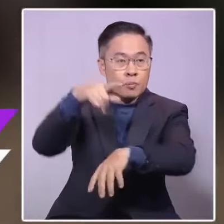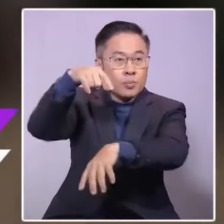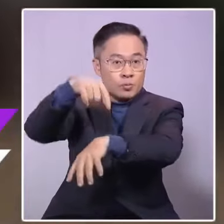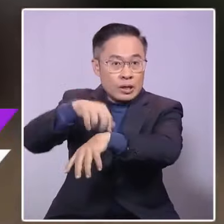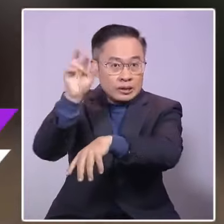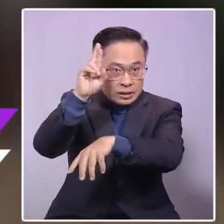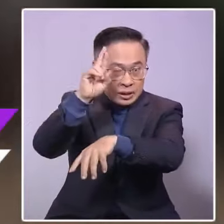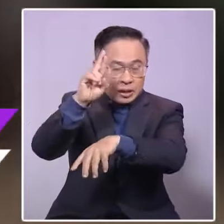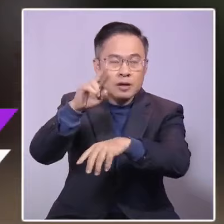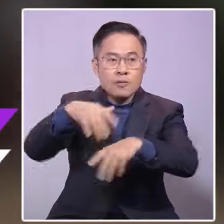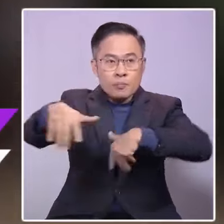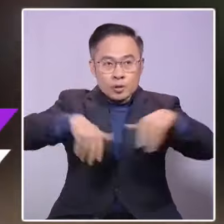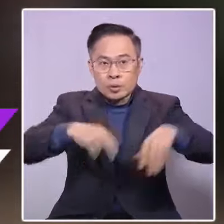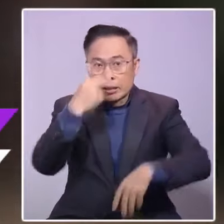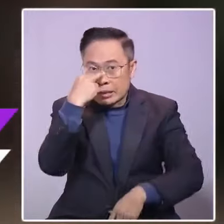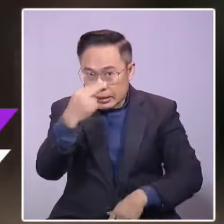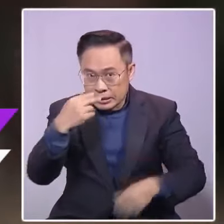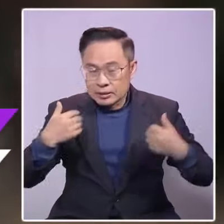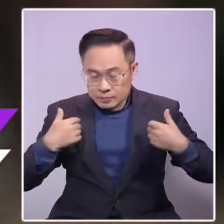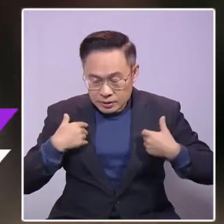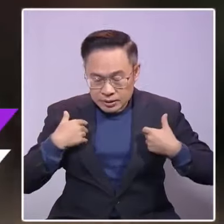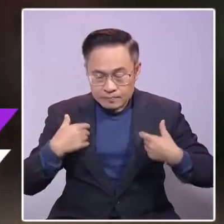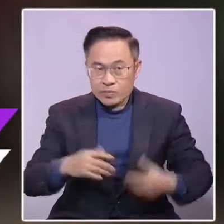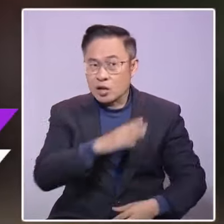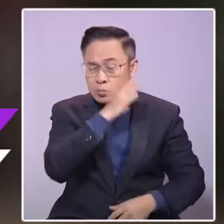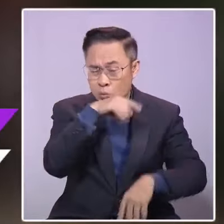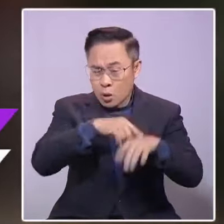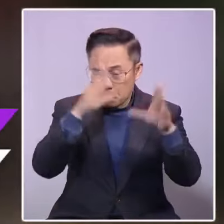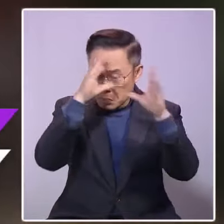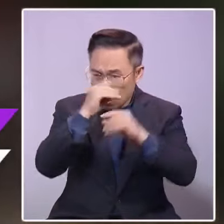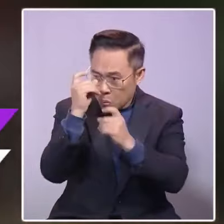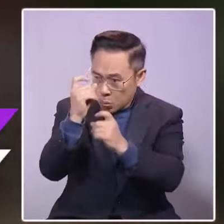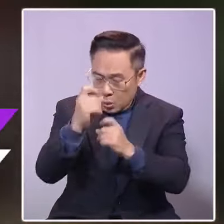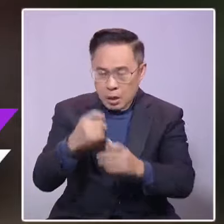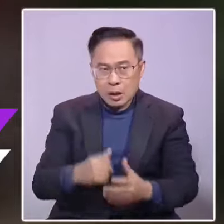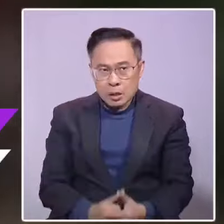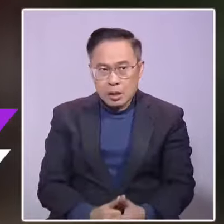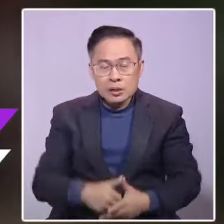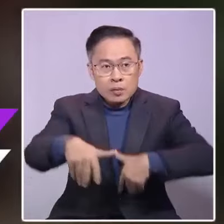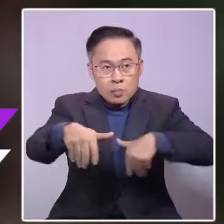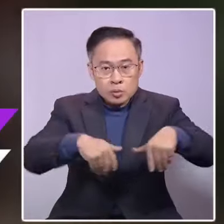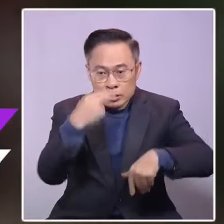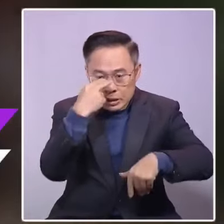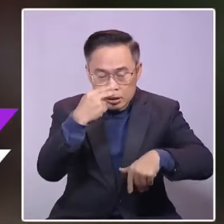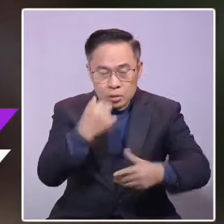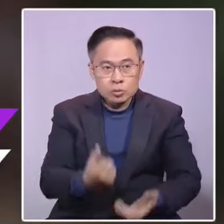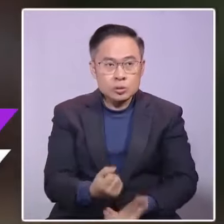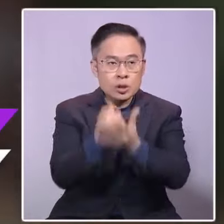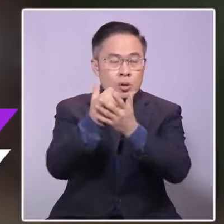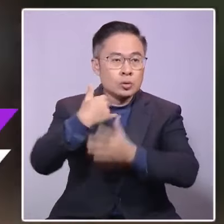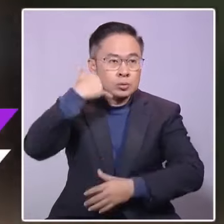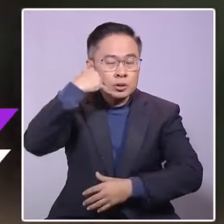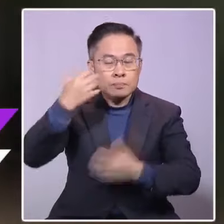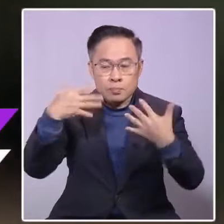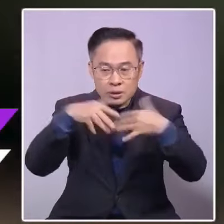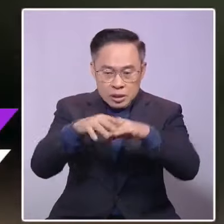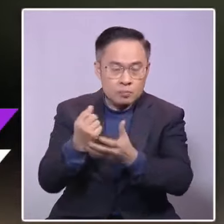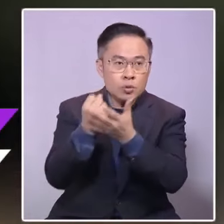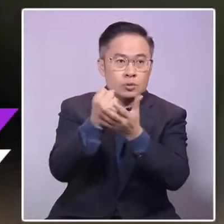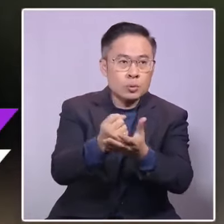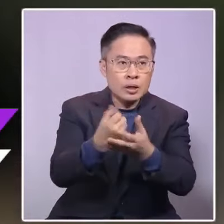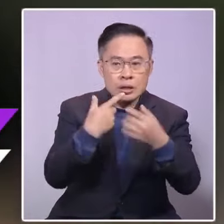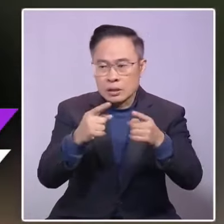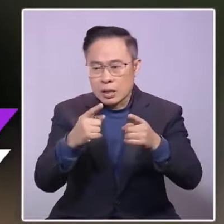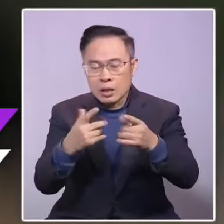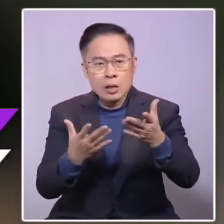คะที่ยังมีชาวบ้านมีคนในพื้นที่เขาได้รับแจ้งเหตุแล้วก็ต้องอาศัยช้างนี่นะเห็นภาพนี้แล้ว